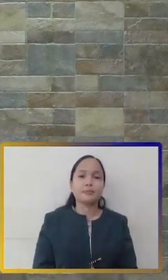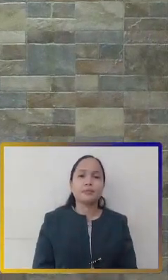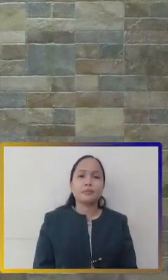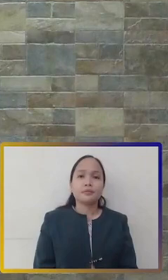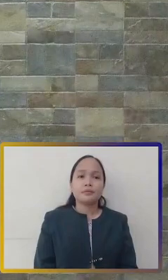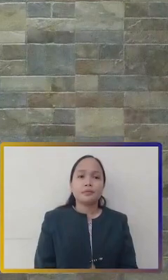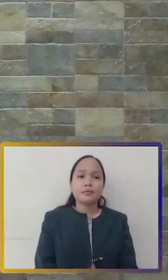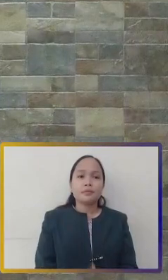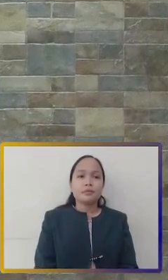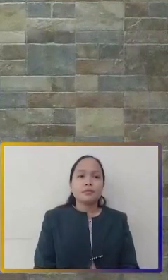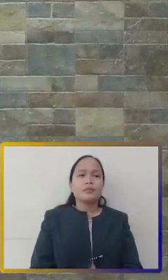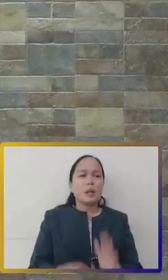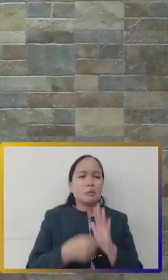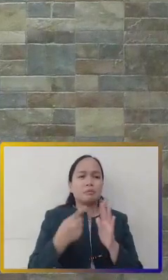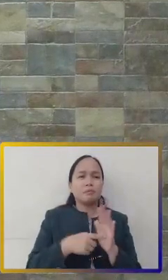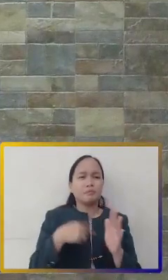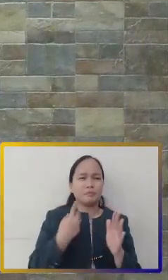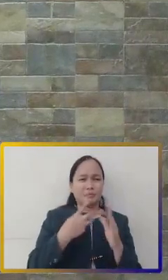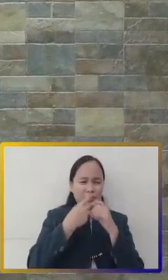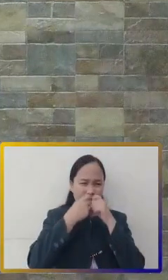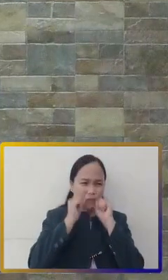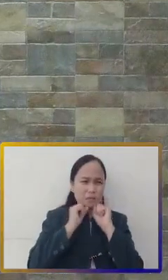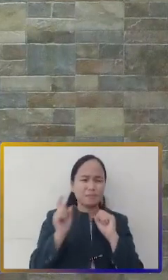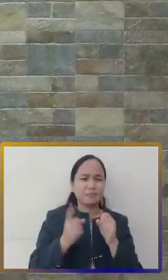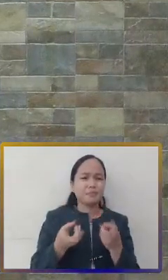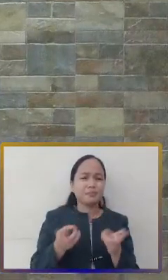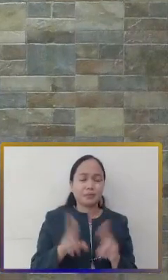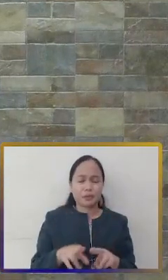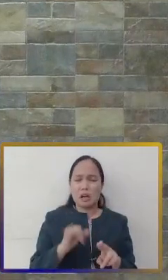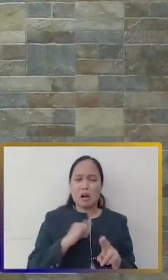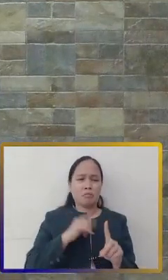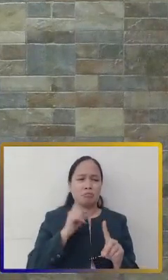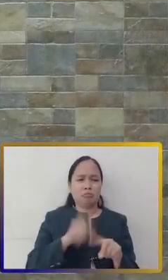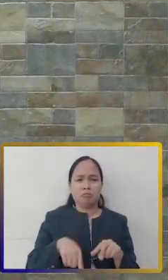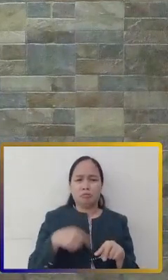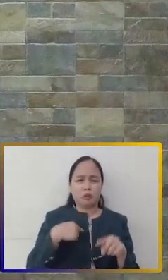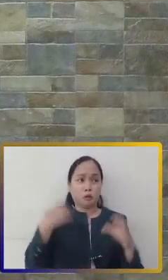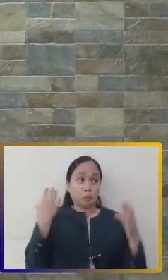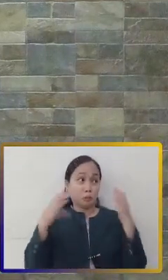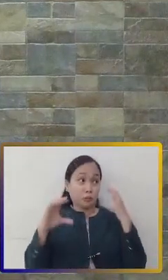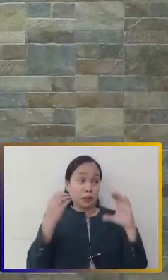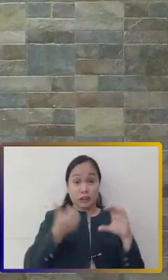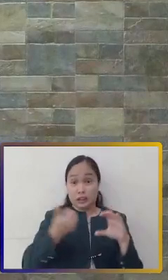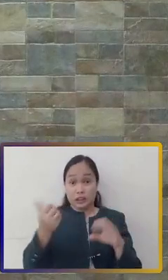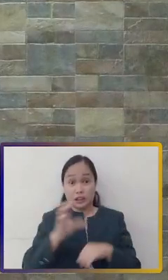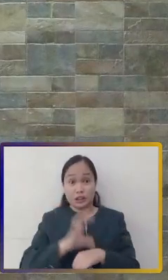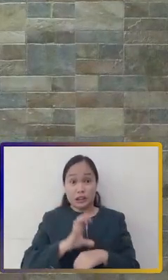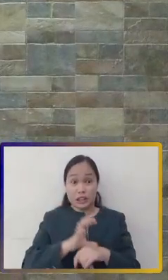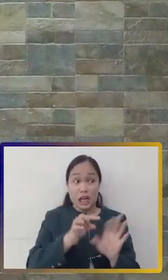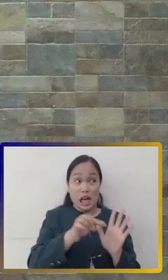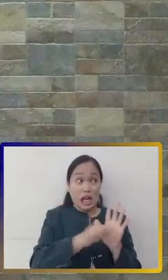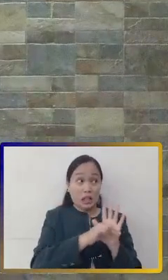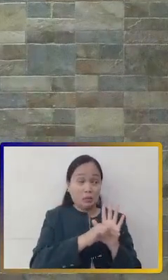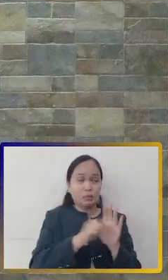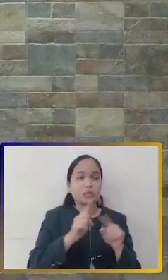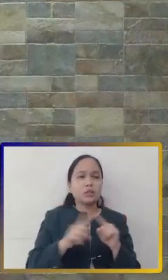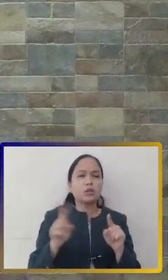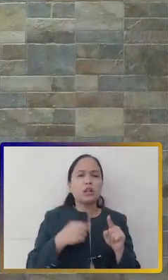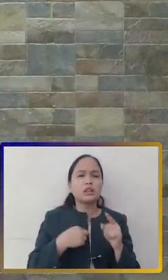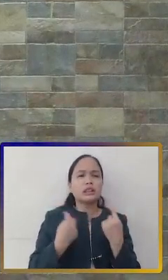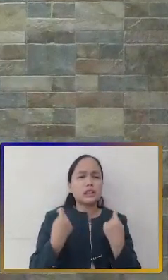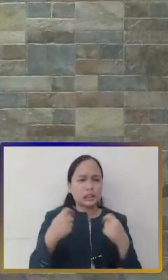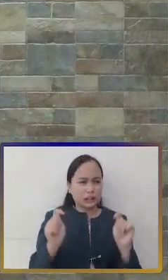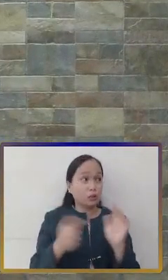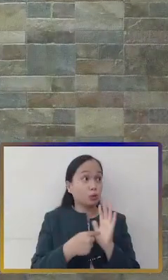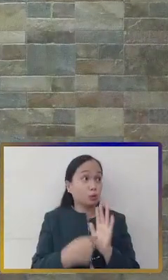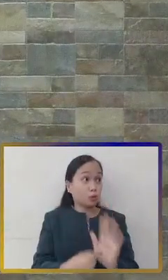Nakakalungkot man sabihin, mga kapatid. I'm just giving you the reality. I'm not trying to compare us with other churches negatively, but what I'm trying to show you